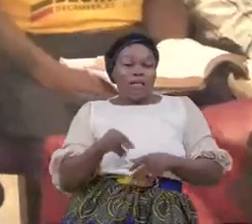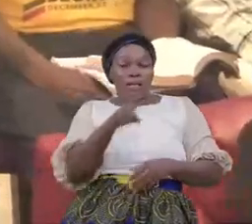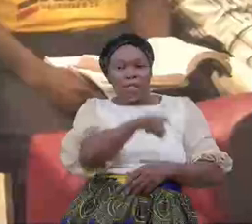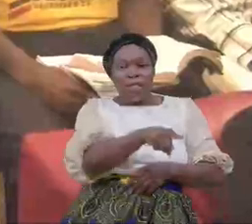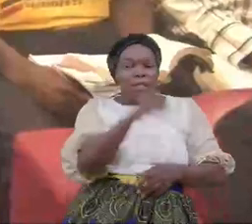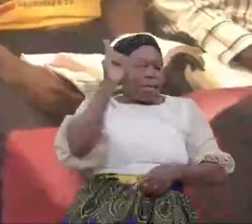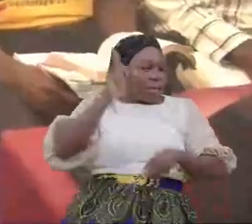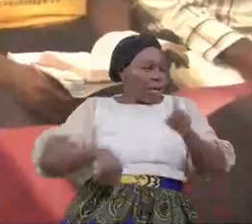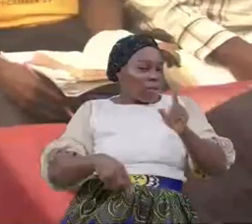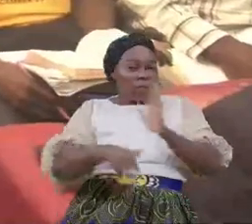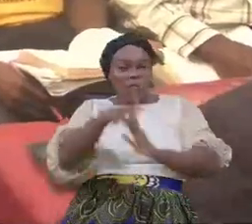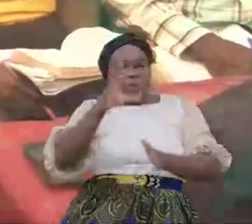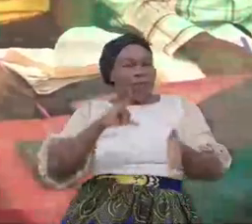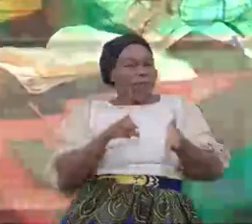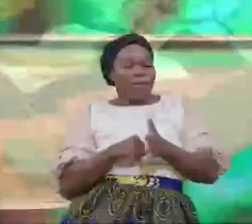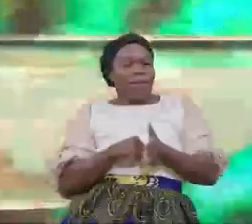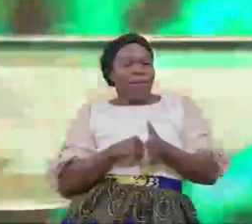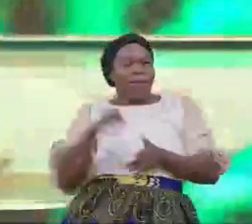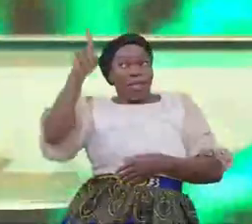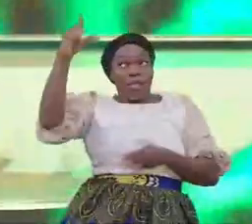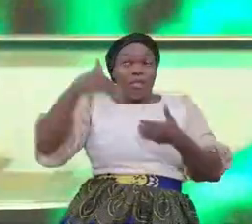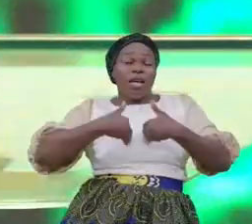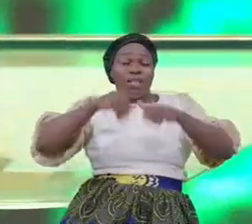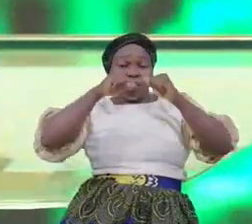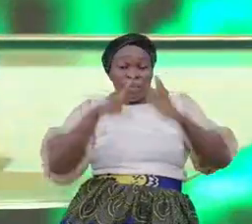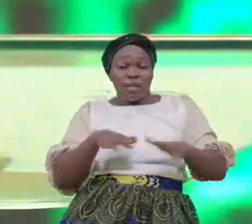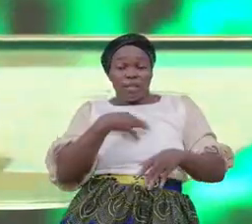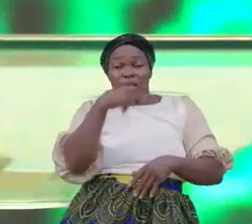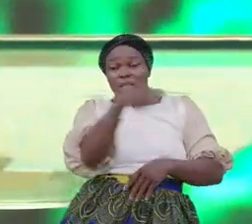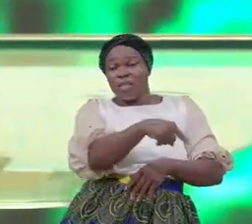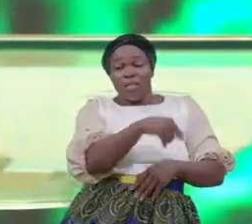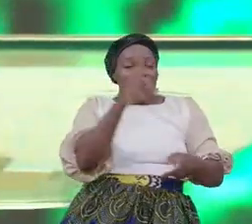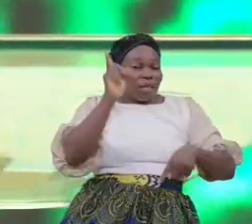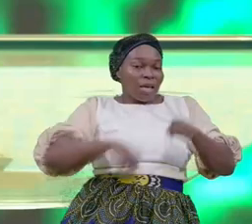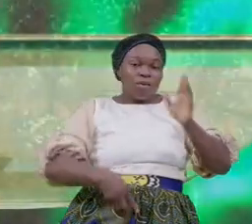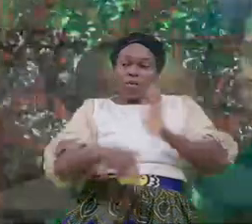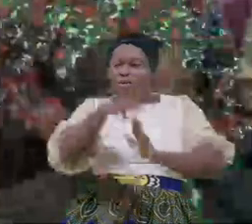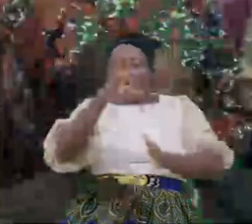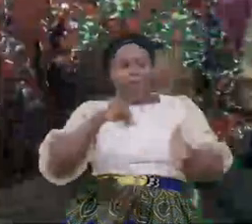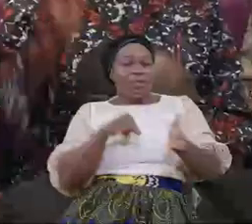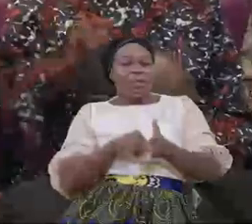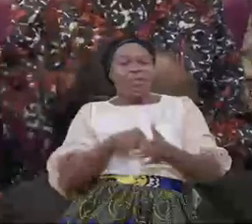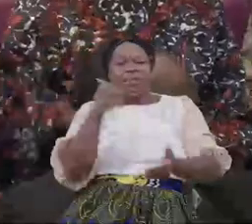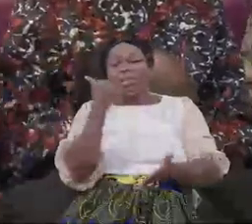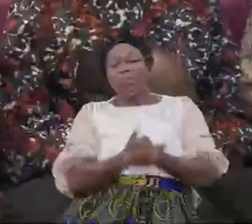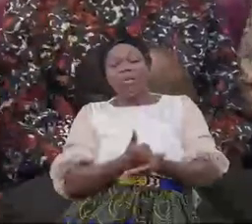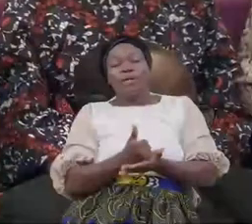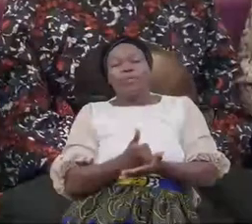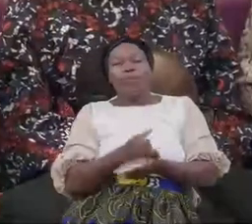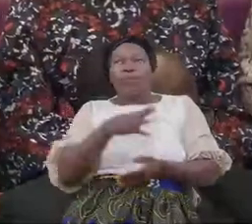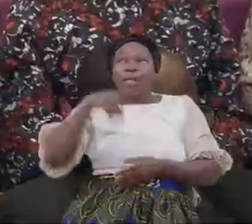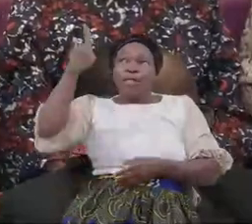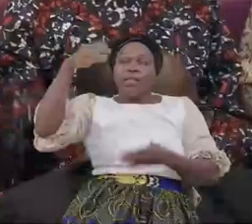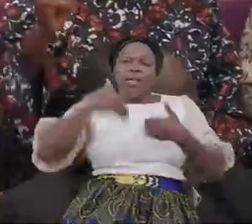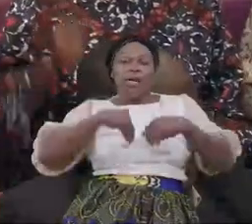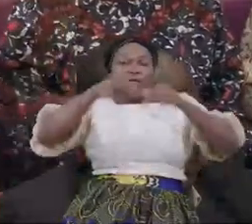peut pas le révoquer. Il a béni. Et le faux prophète ne peut le révoquer. Il a